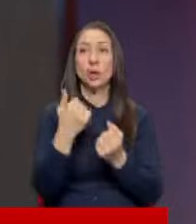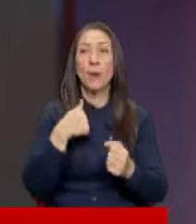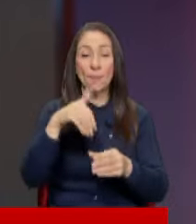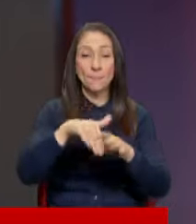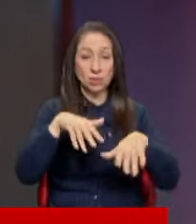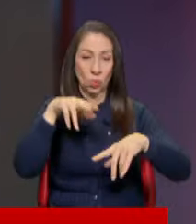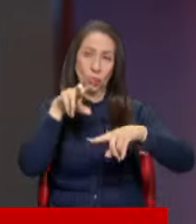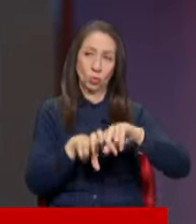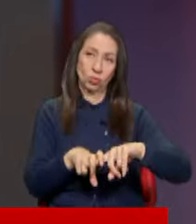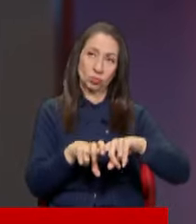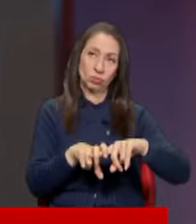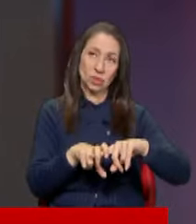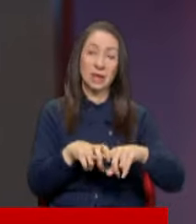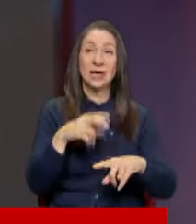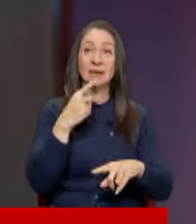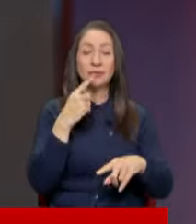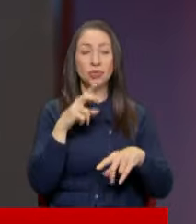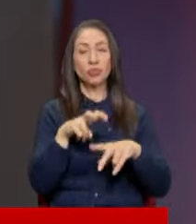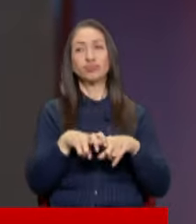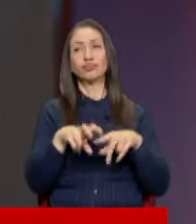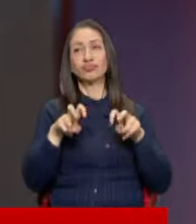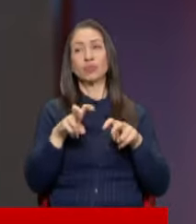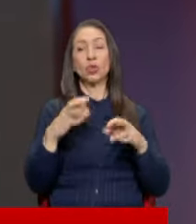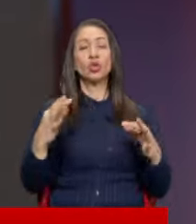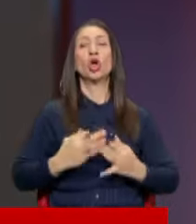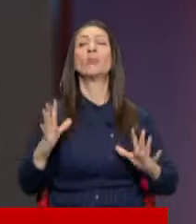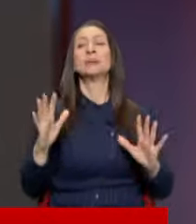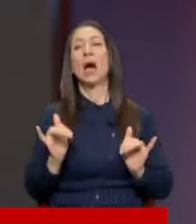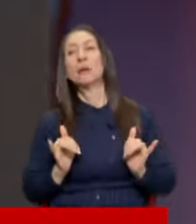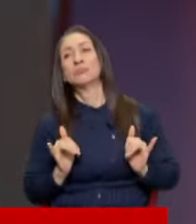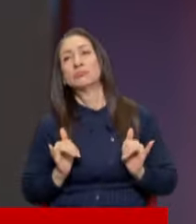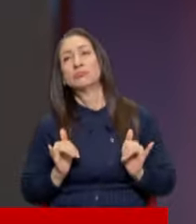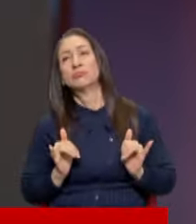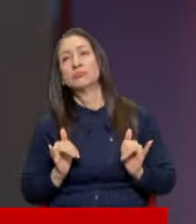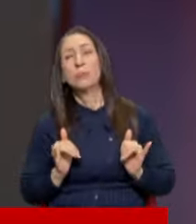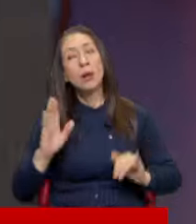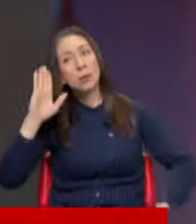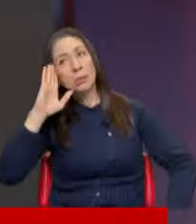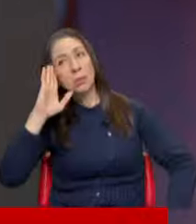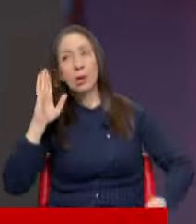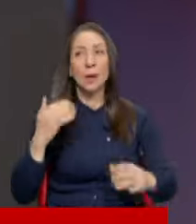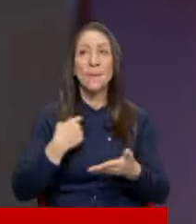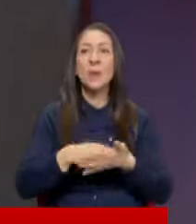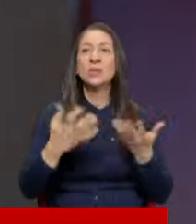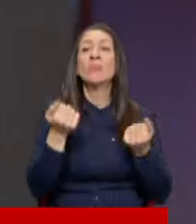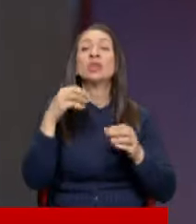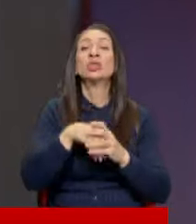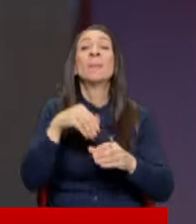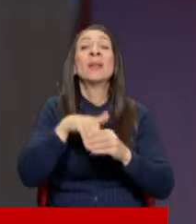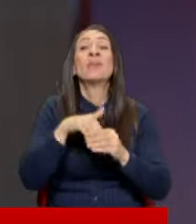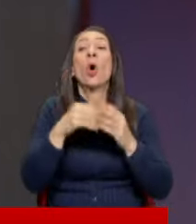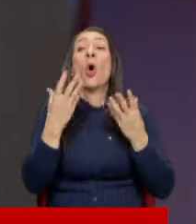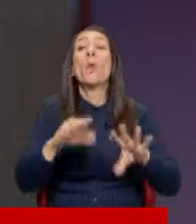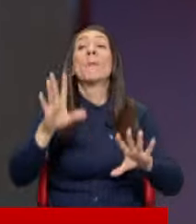mecliste oturup kırmızı koltuklarda oturup dokunulmazlık zırhının arkasına saklanıp yan gelip yatıp maaş almak için vekil